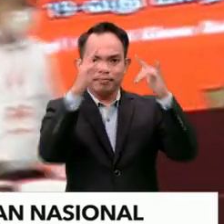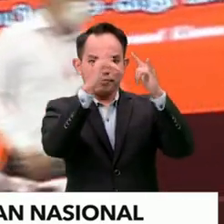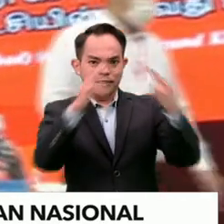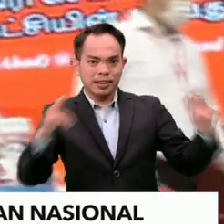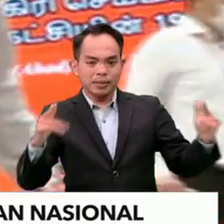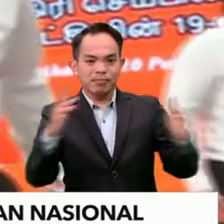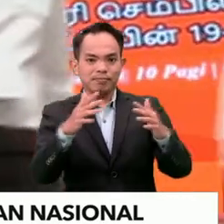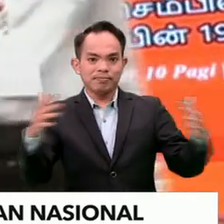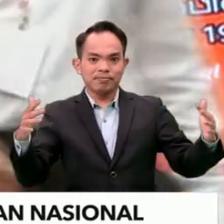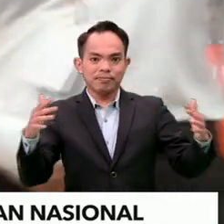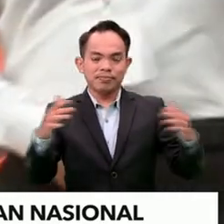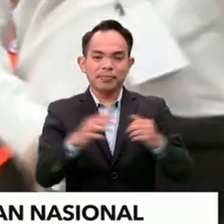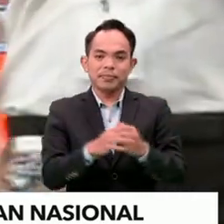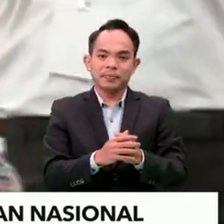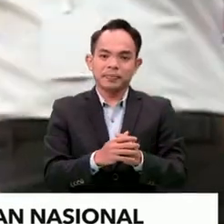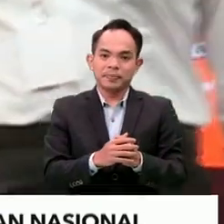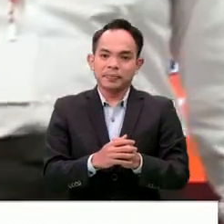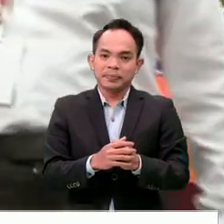besar